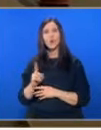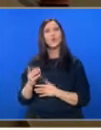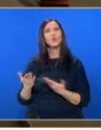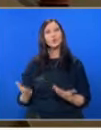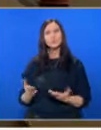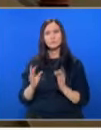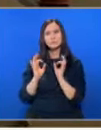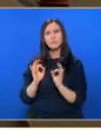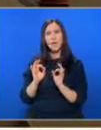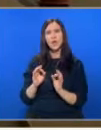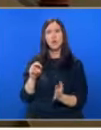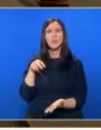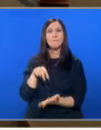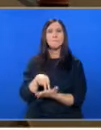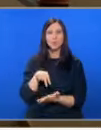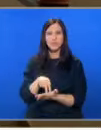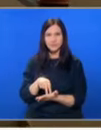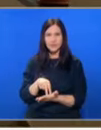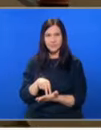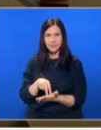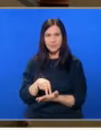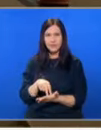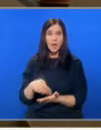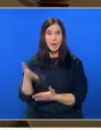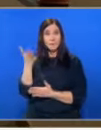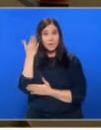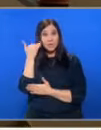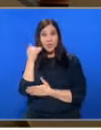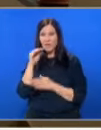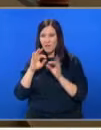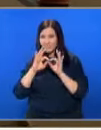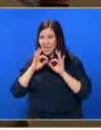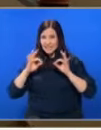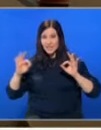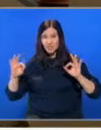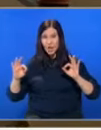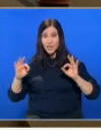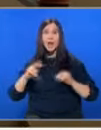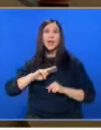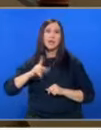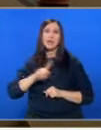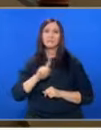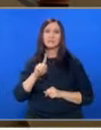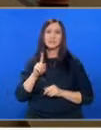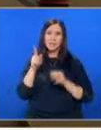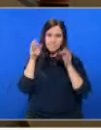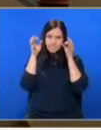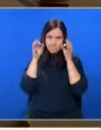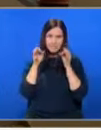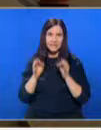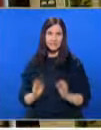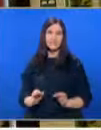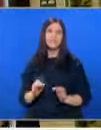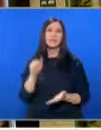на сериозни позиции, бъркат в изреченията си или пък не са прецизни в постовете